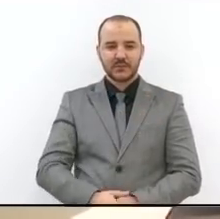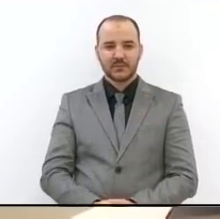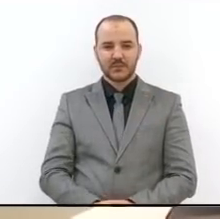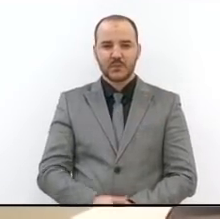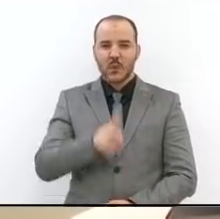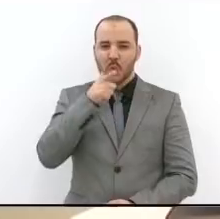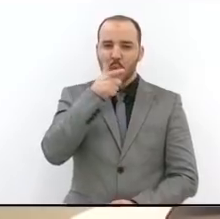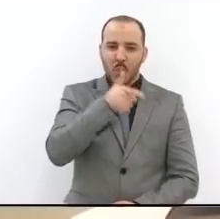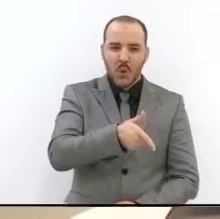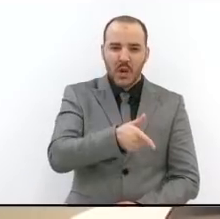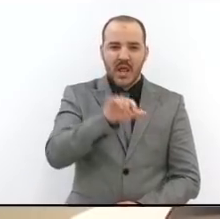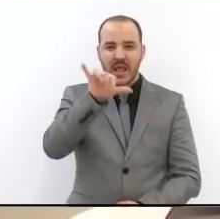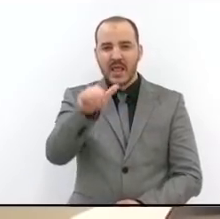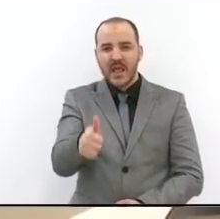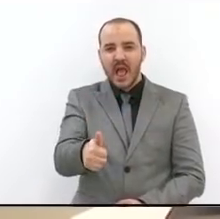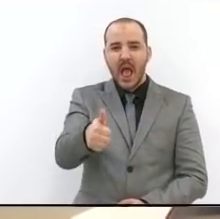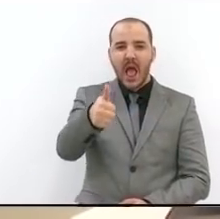الرحيم. قل يا